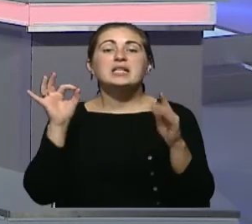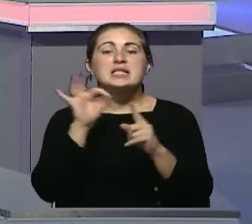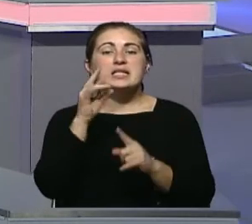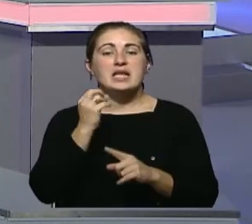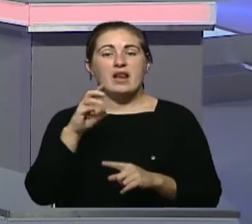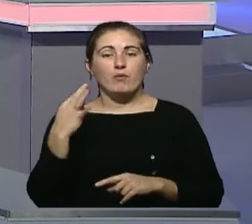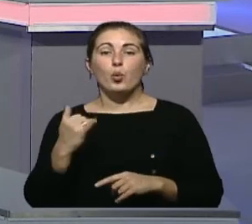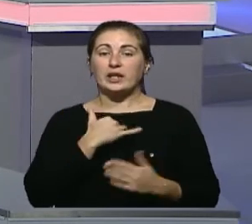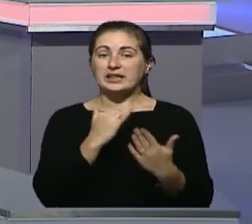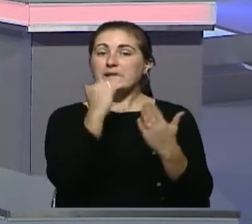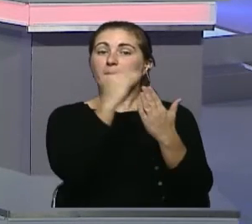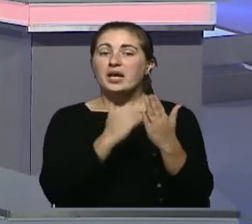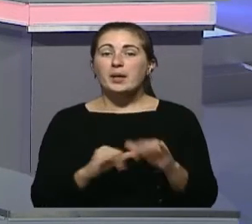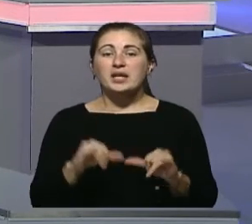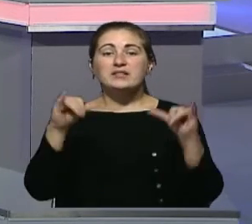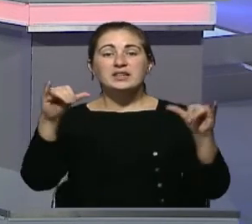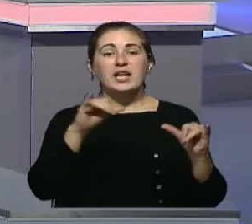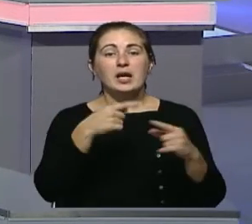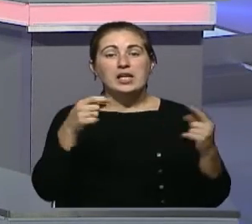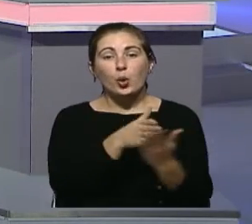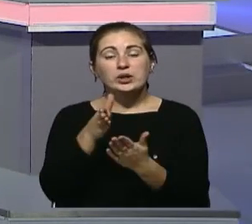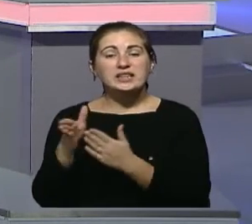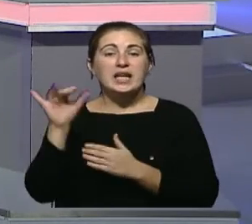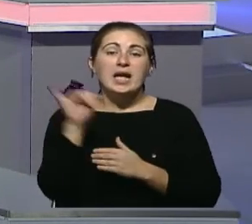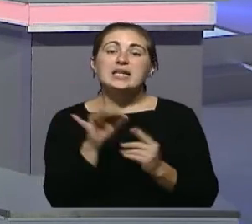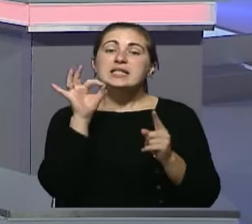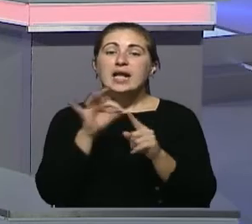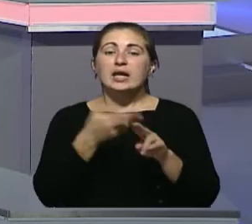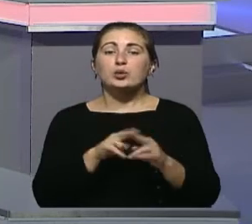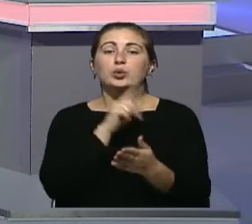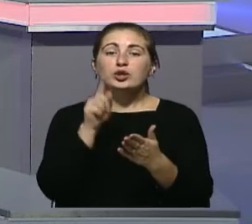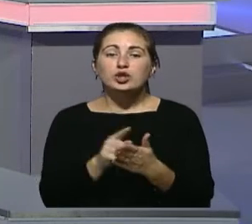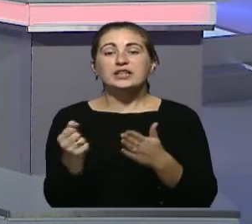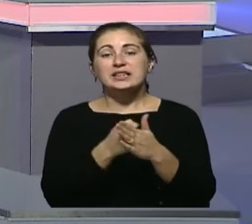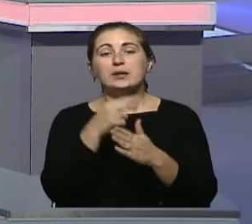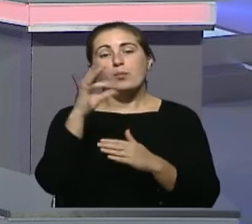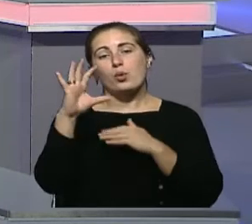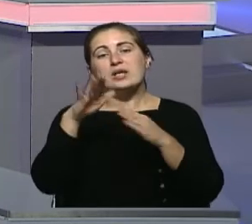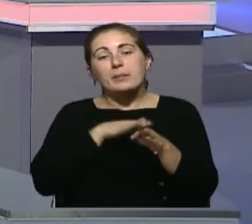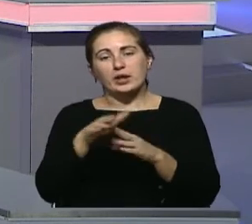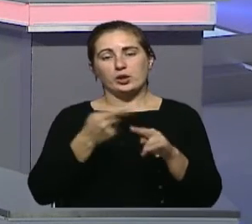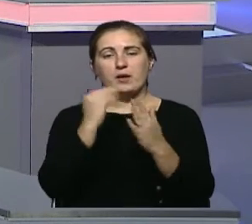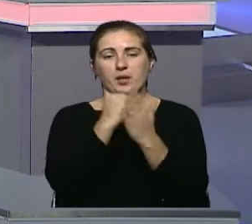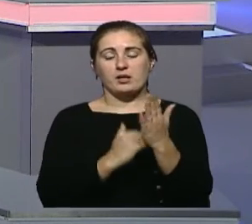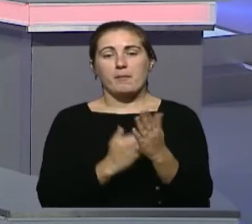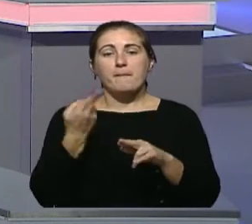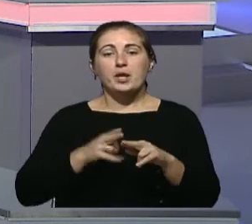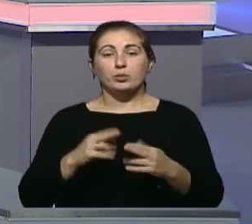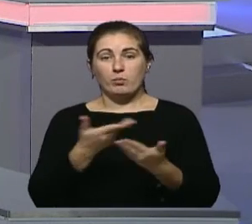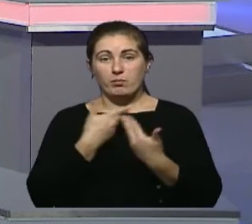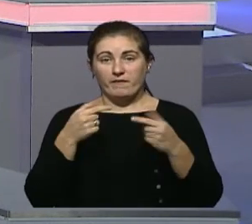у нас есть программы развития отраслей и цели, да, которые должны достигнуть по исполнению этих программ. Поэтому мы в этом,